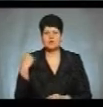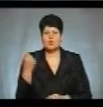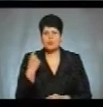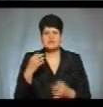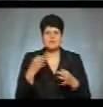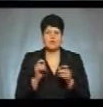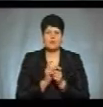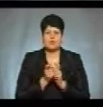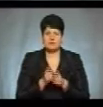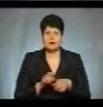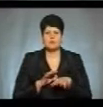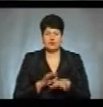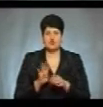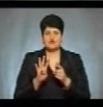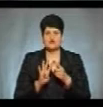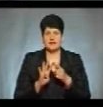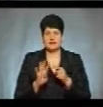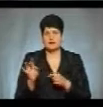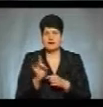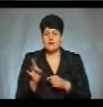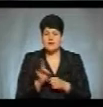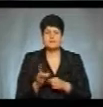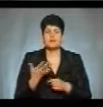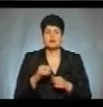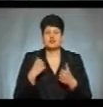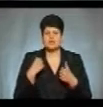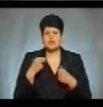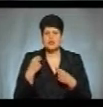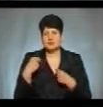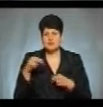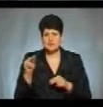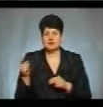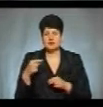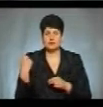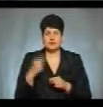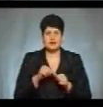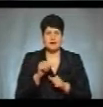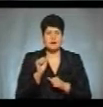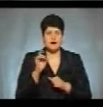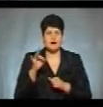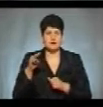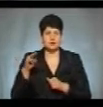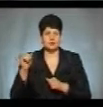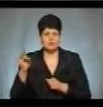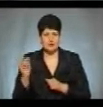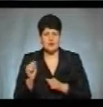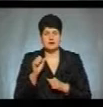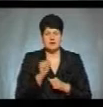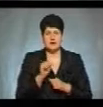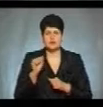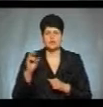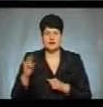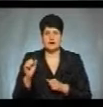з вільної боротьби проводять вчетверте. На чемпіонат України з вільної боротьби з Тернопільщини, окрім Артура Барана, Андрія Антонюка,